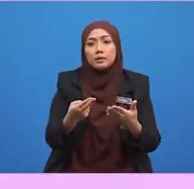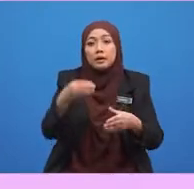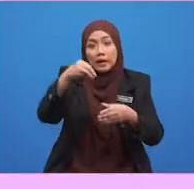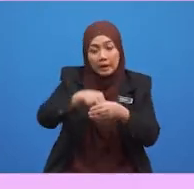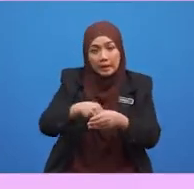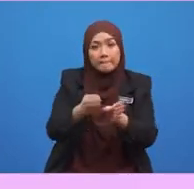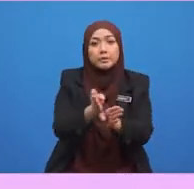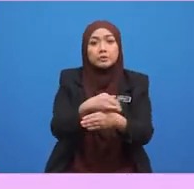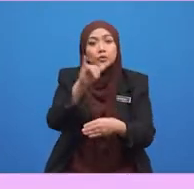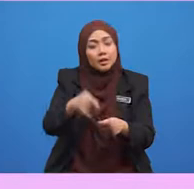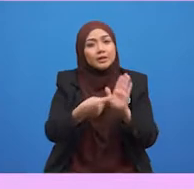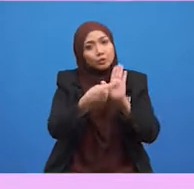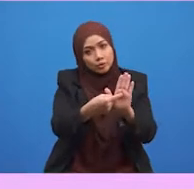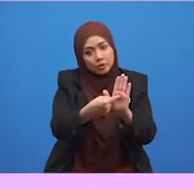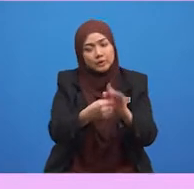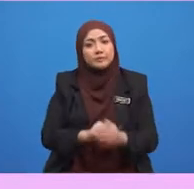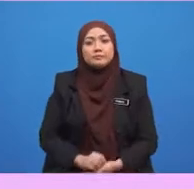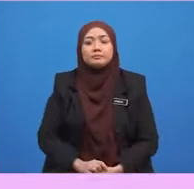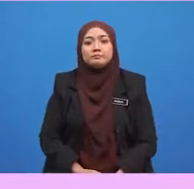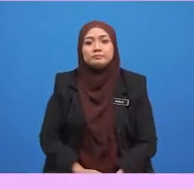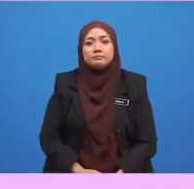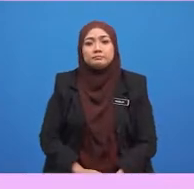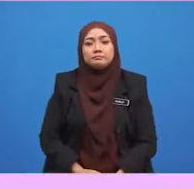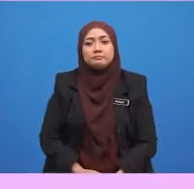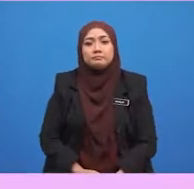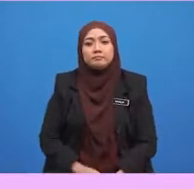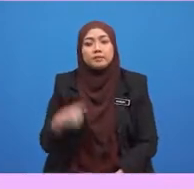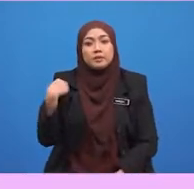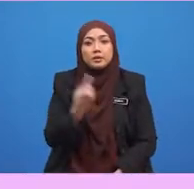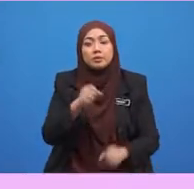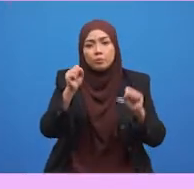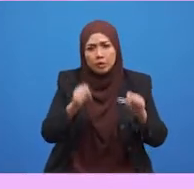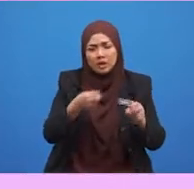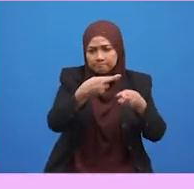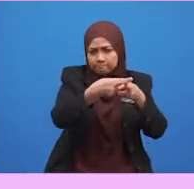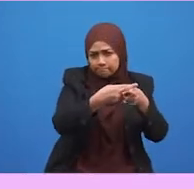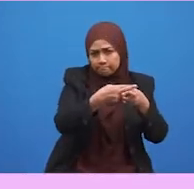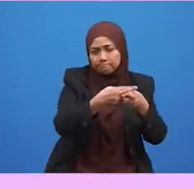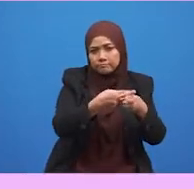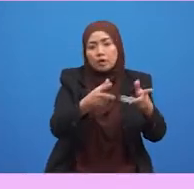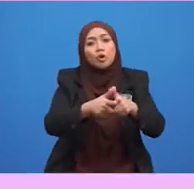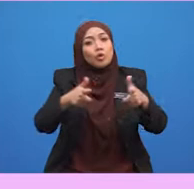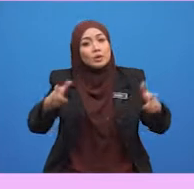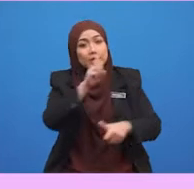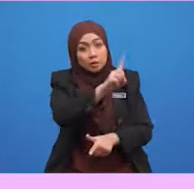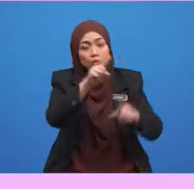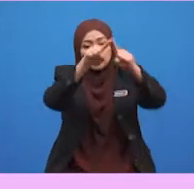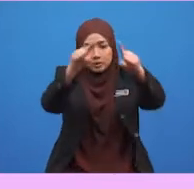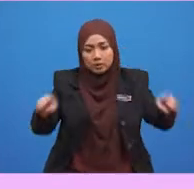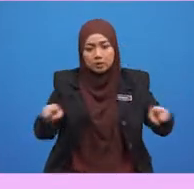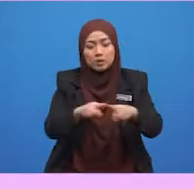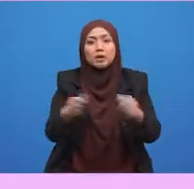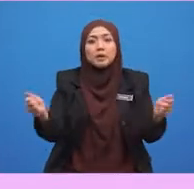di paparan ini. Dapat disimpulkan bahawa luas suatu segitiga